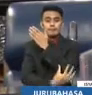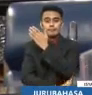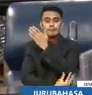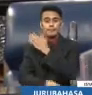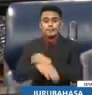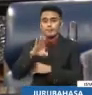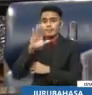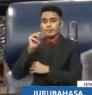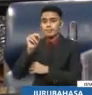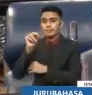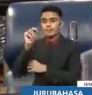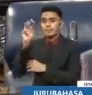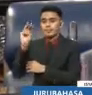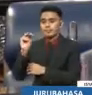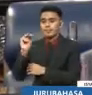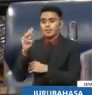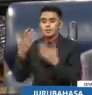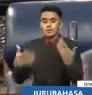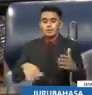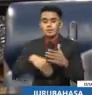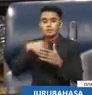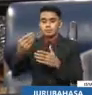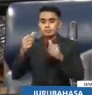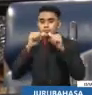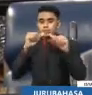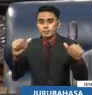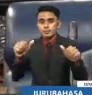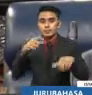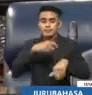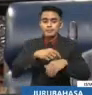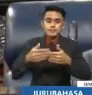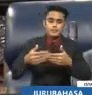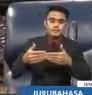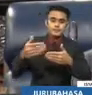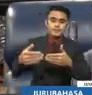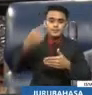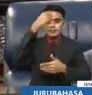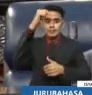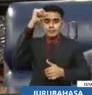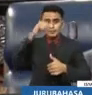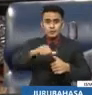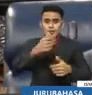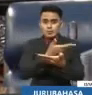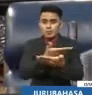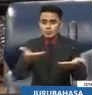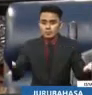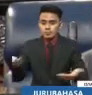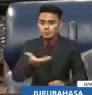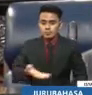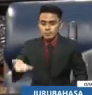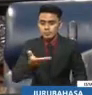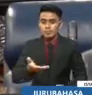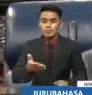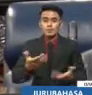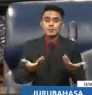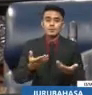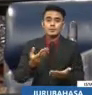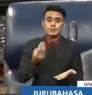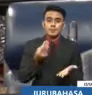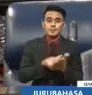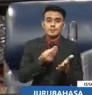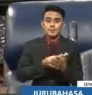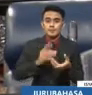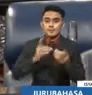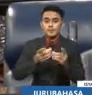main Malaysia telah HAM mengeluarkan Ingatkan awam dari masa ke semasa untuk mengingatkan orang ramai bahwa es begitu bukanlah uang yang